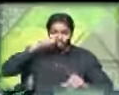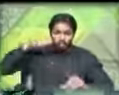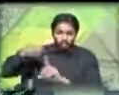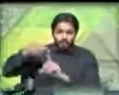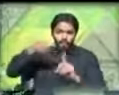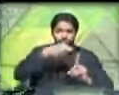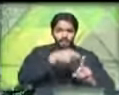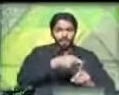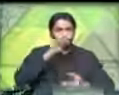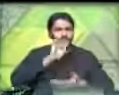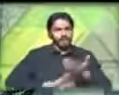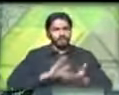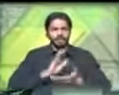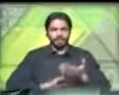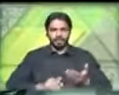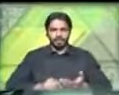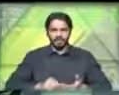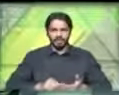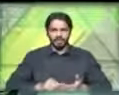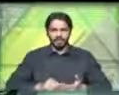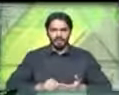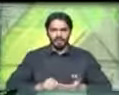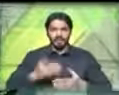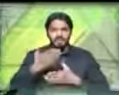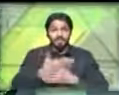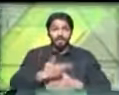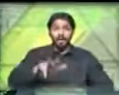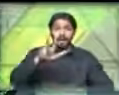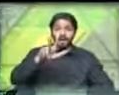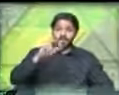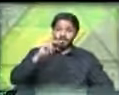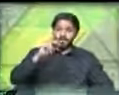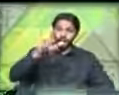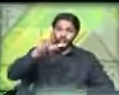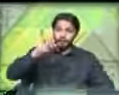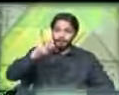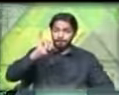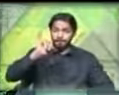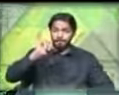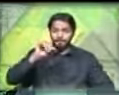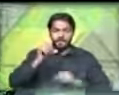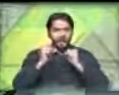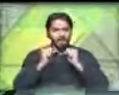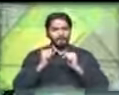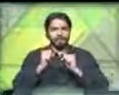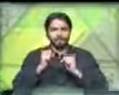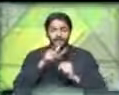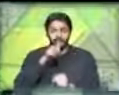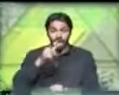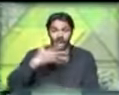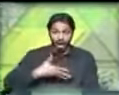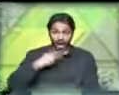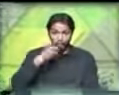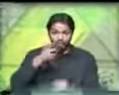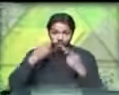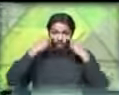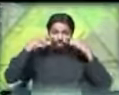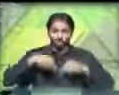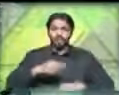ولا يقيم به مجتمعا، ولا يقيم به أمة، ولا يقيم به دولة، بل لا تستقيم أمور